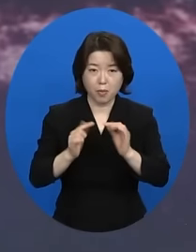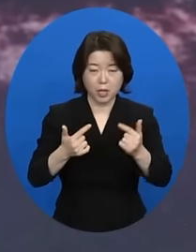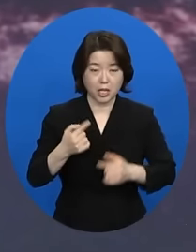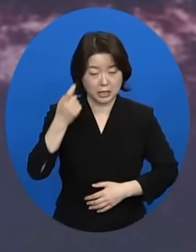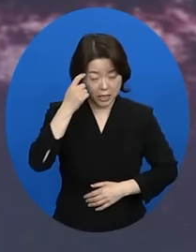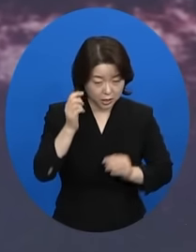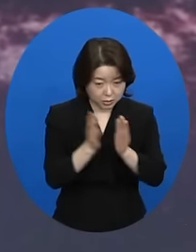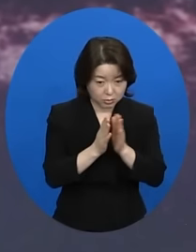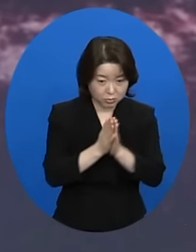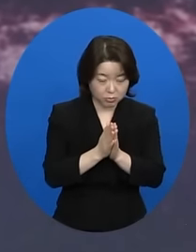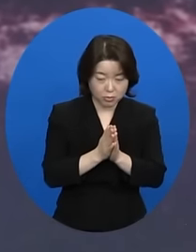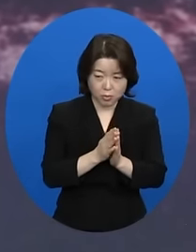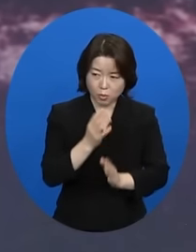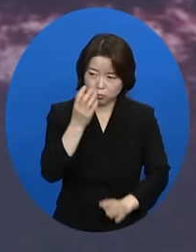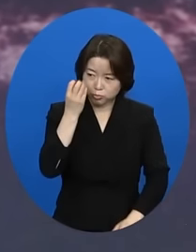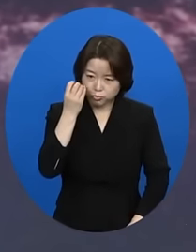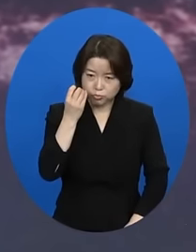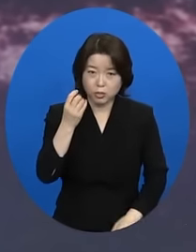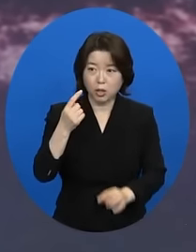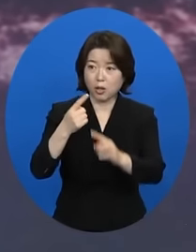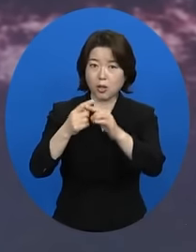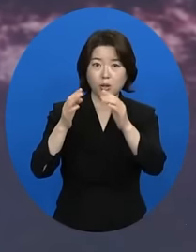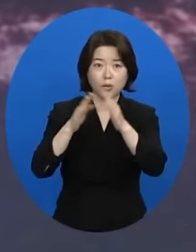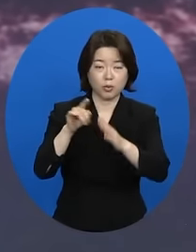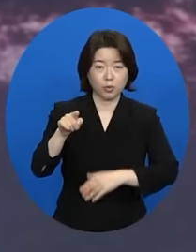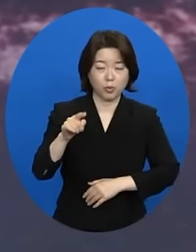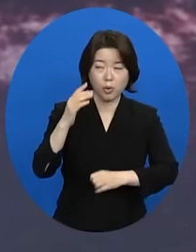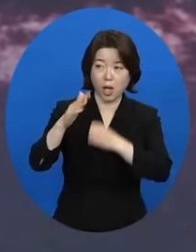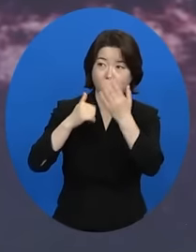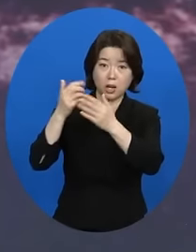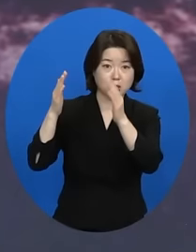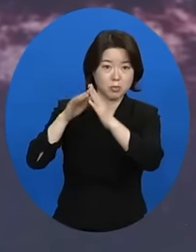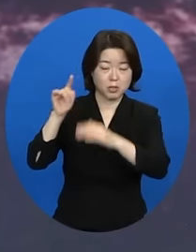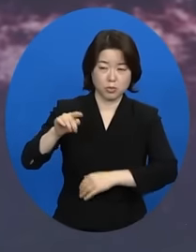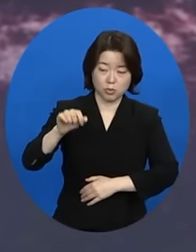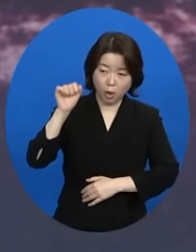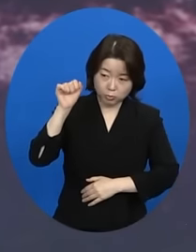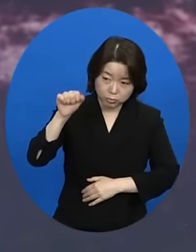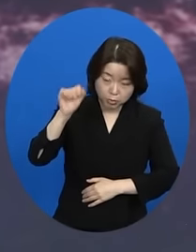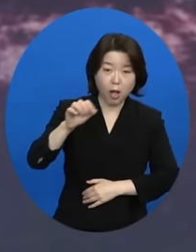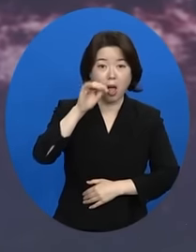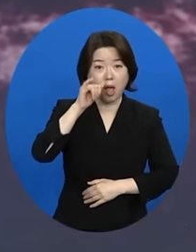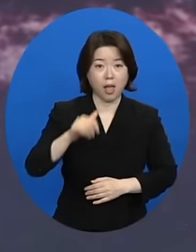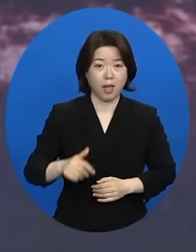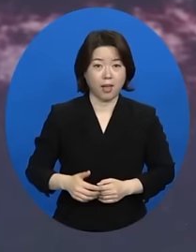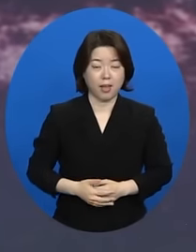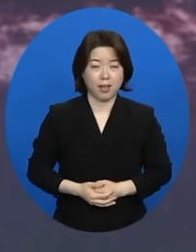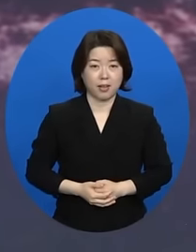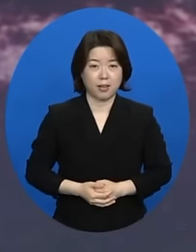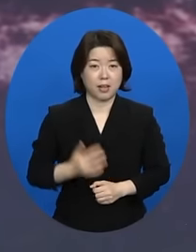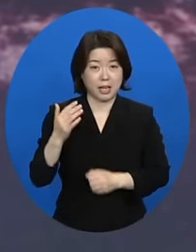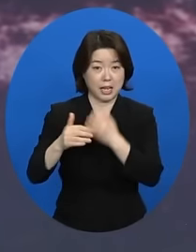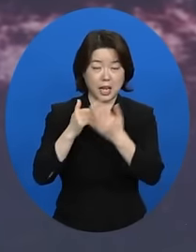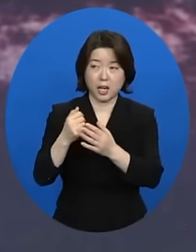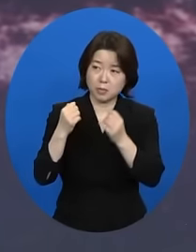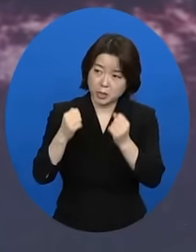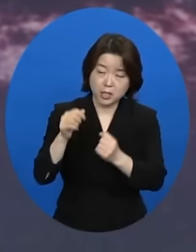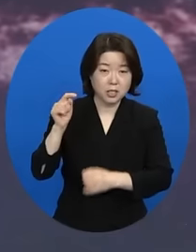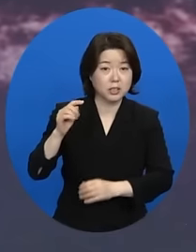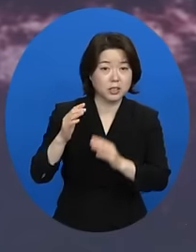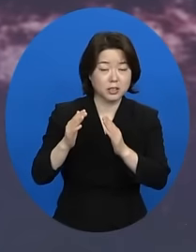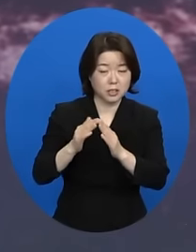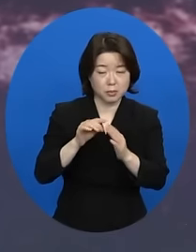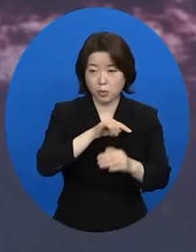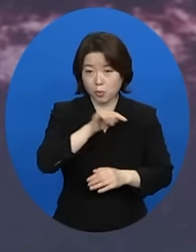스스로 생소한 교회의 문, 하나님의 집을 두드렸습니다. 하나님이 계신 그 집을